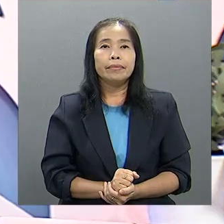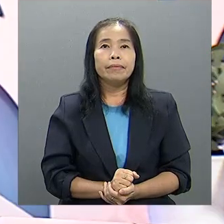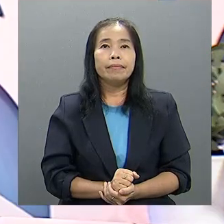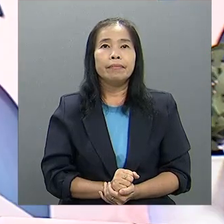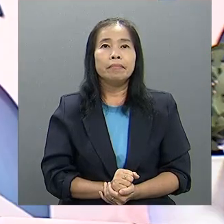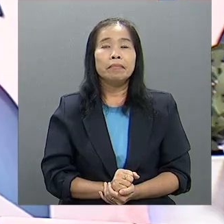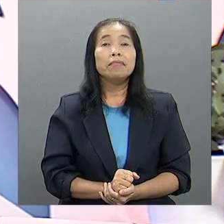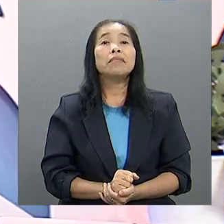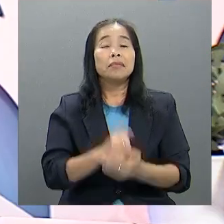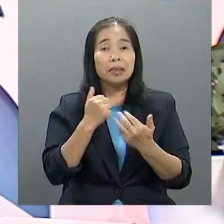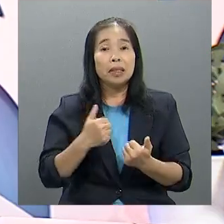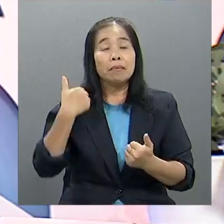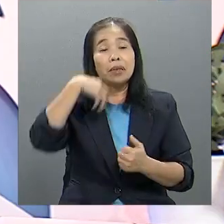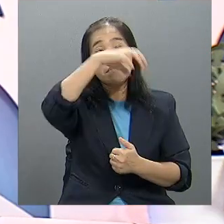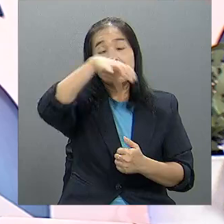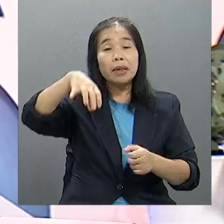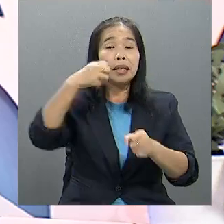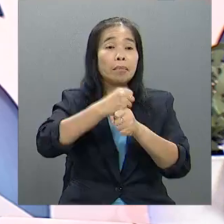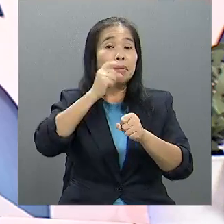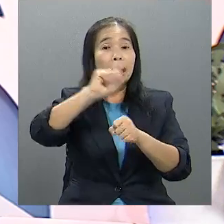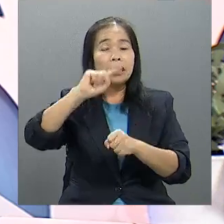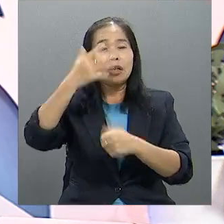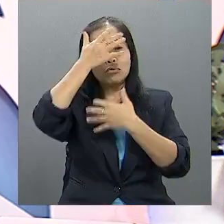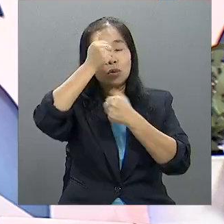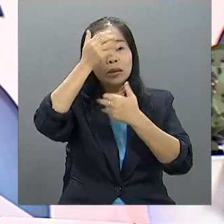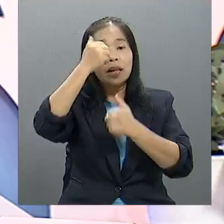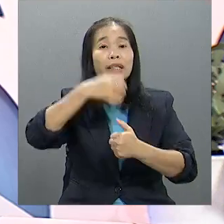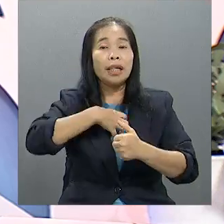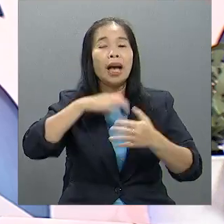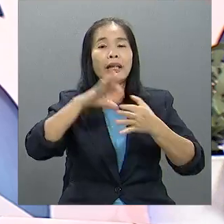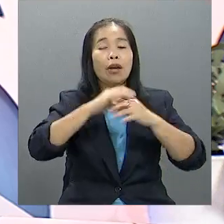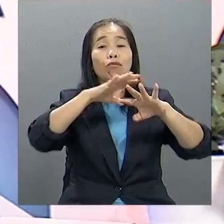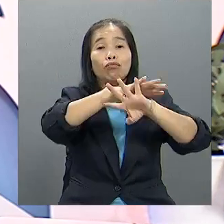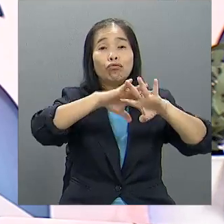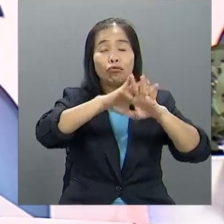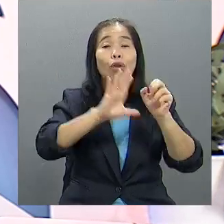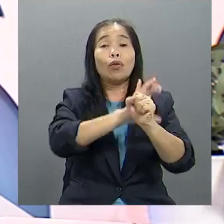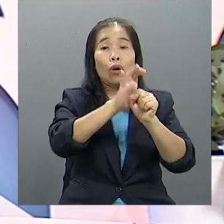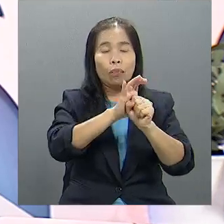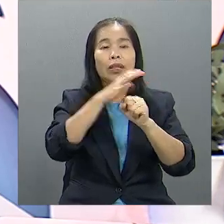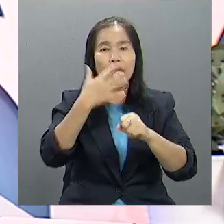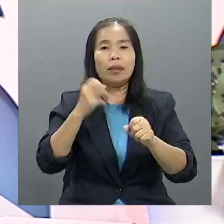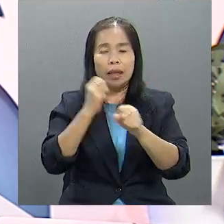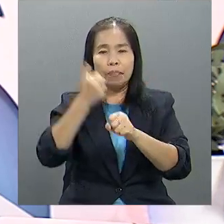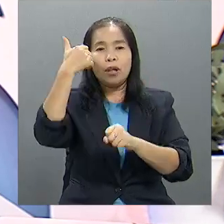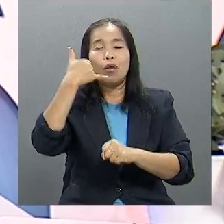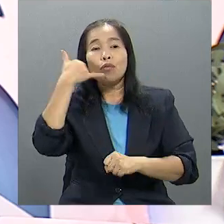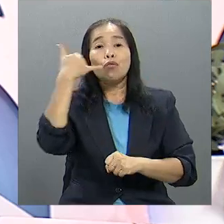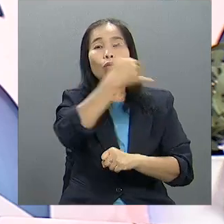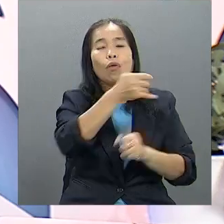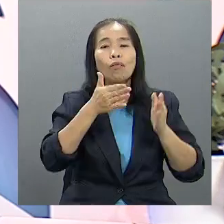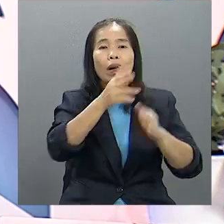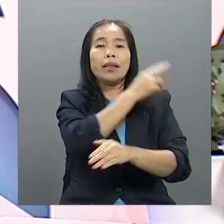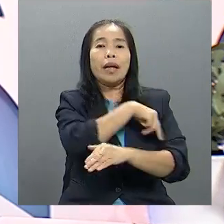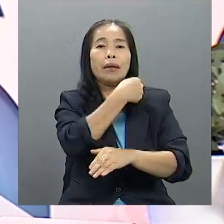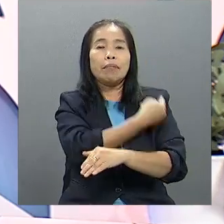หน่วยงานใดนะคะสนใจอยากจะได้แอปพลิเคชัน Scan and Go ไปใช้สามารถที่จะติดต่อเข้าไปได้ที่คณะแพทยศาสตร์ศิริราช